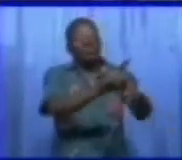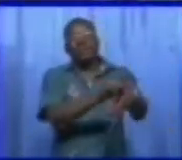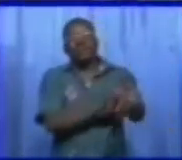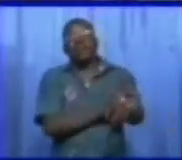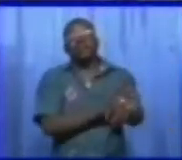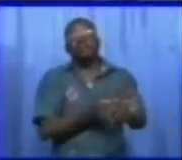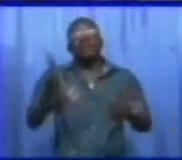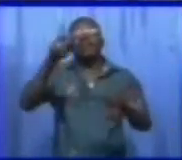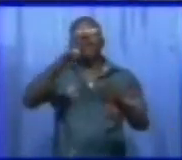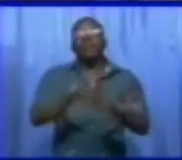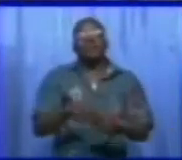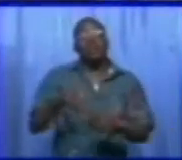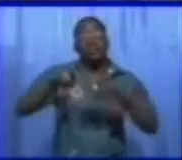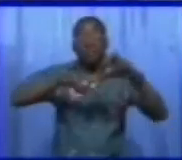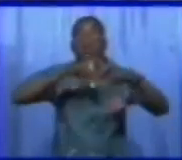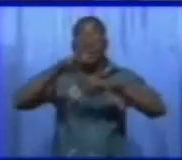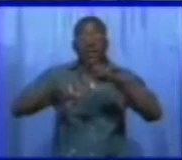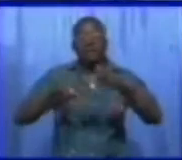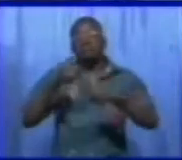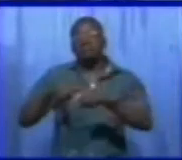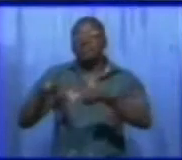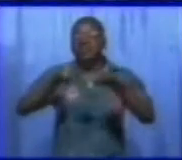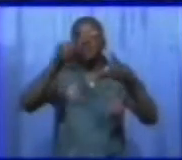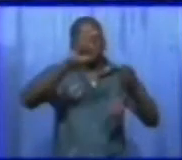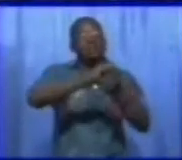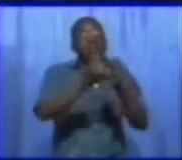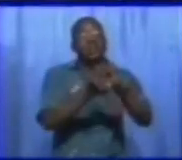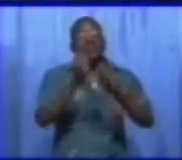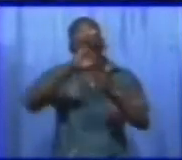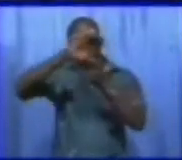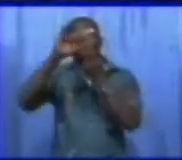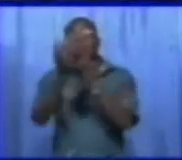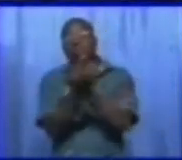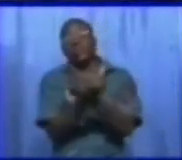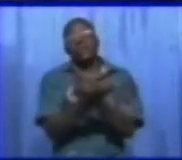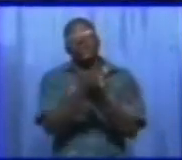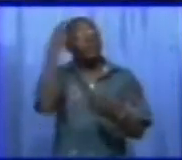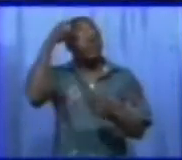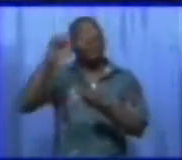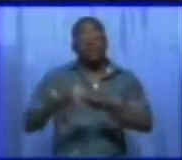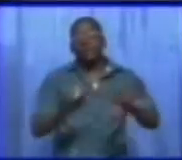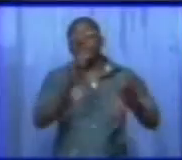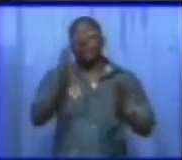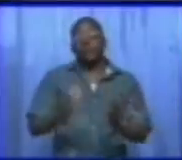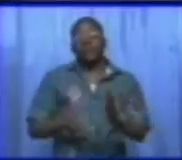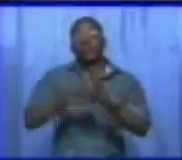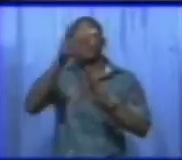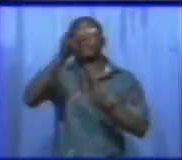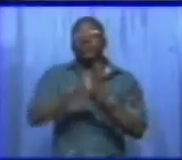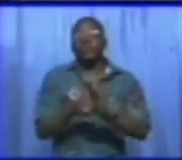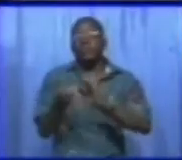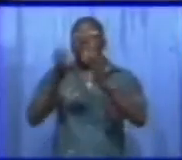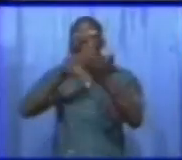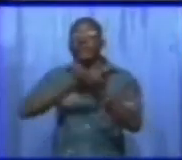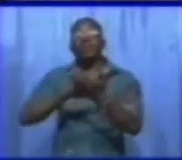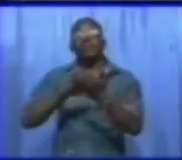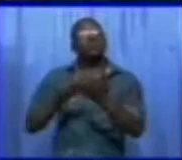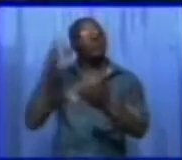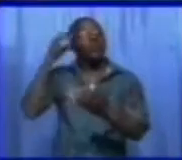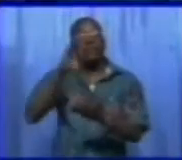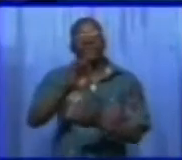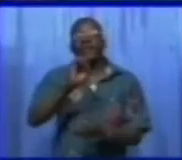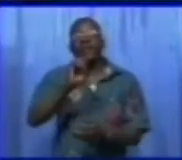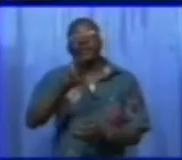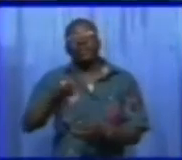Les participants vont analyser les différents scénarios des changements climatiques et la vulnérabilité de certains acteurs de développement face aux phénomènes. Les phénomènes